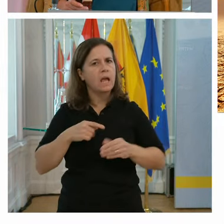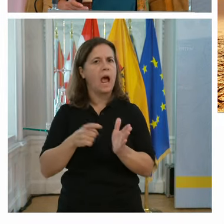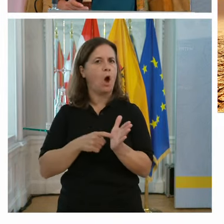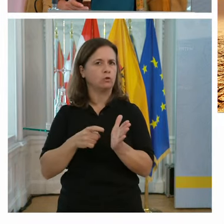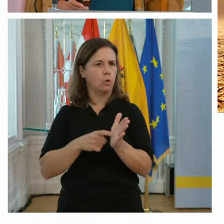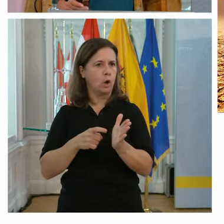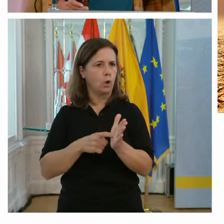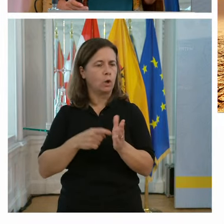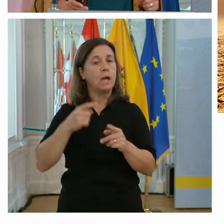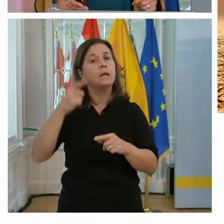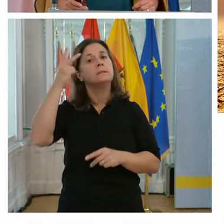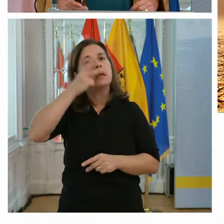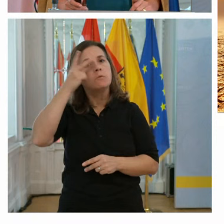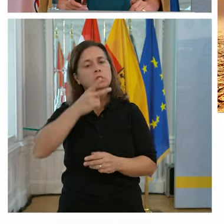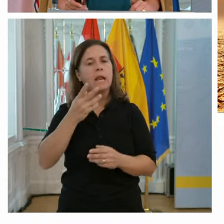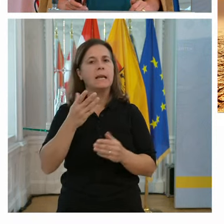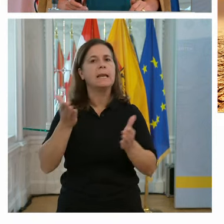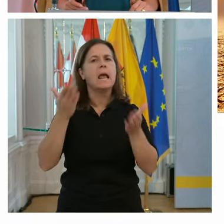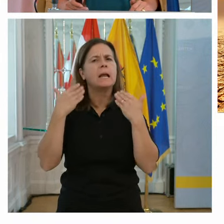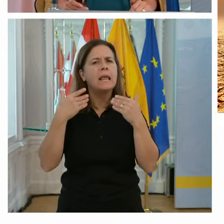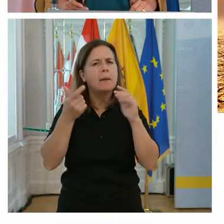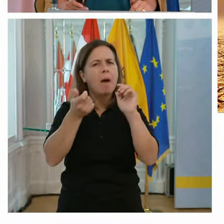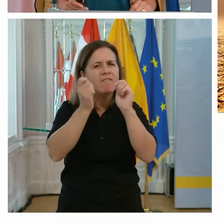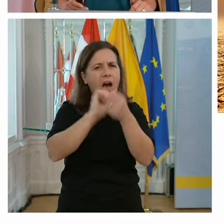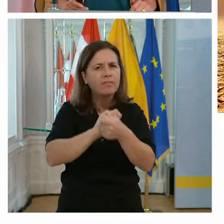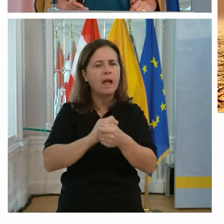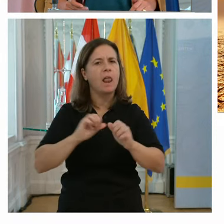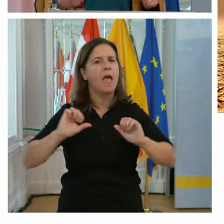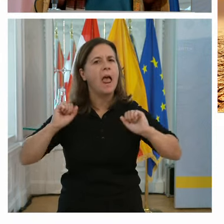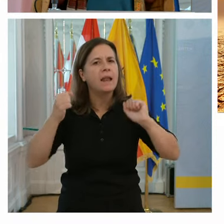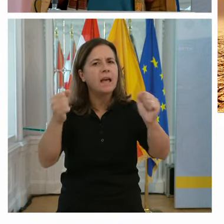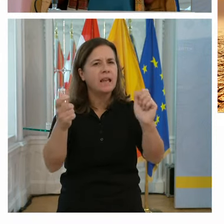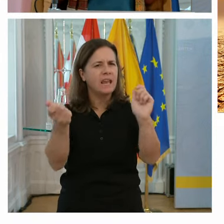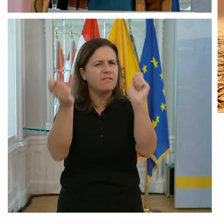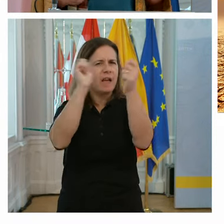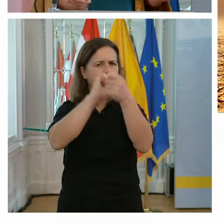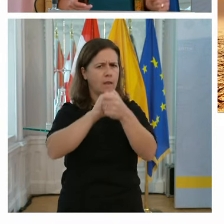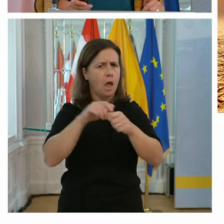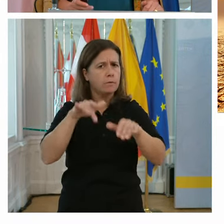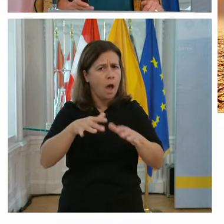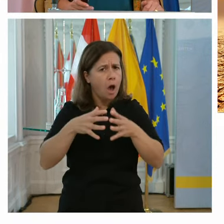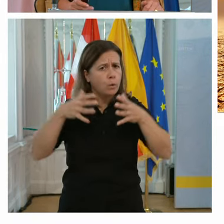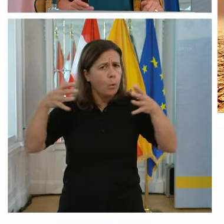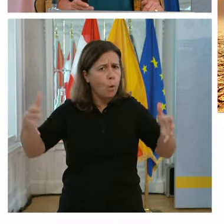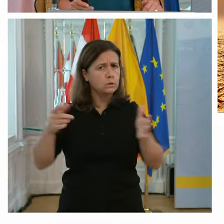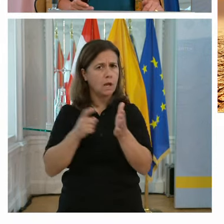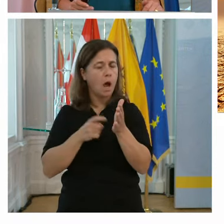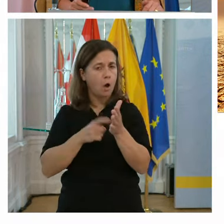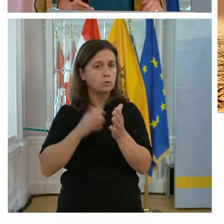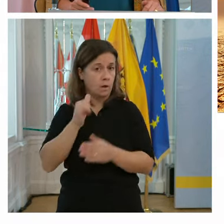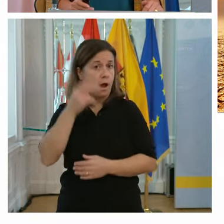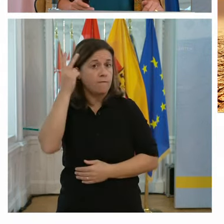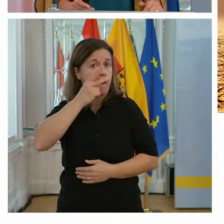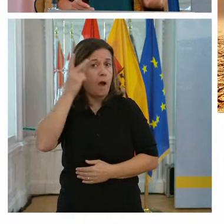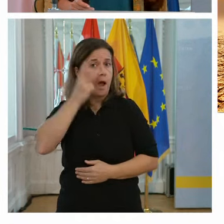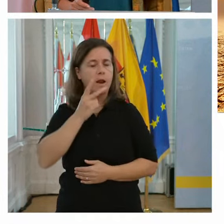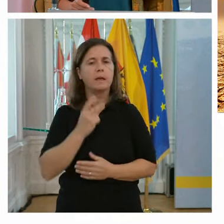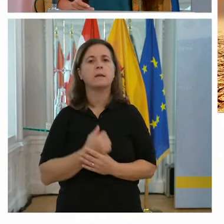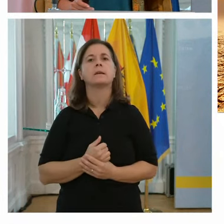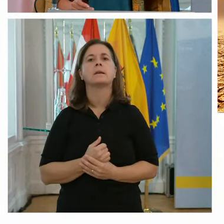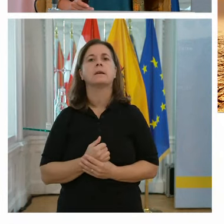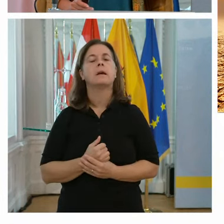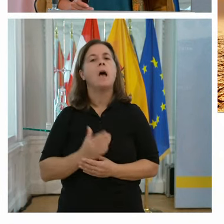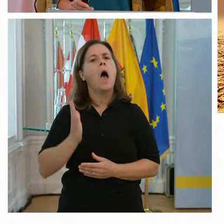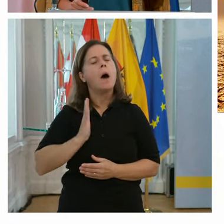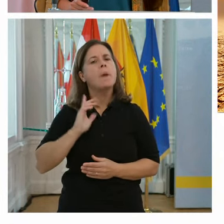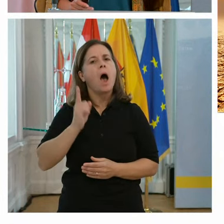natürlich sind Dinge wie der Klimawandel oder die Energiewende ganz große Herausforderungen, ja natürlich. Aber wir